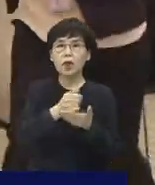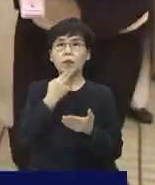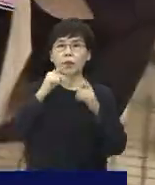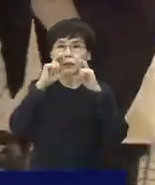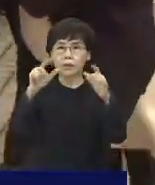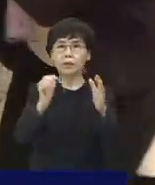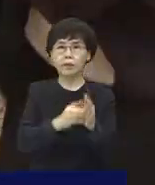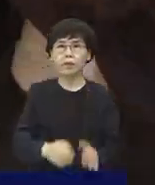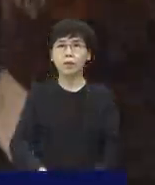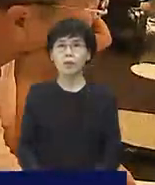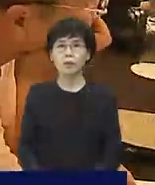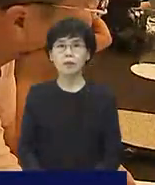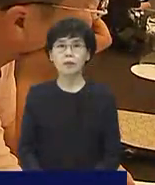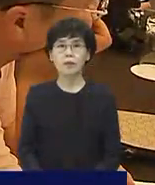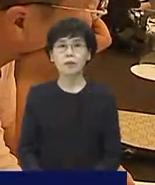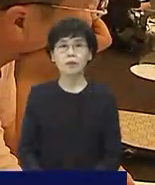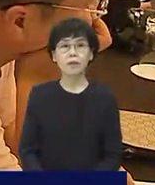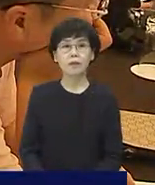확정됐습니다.